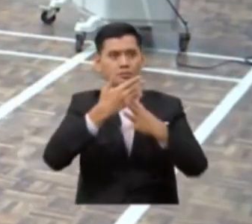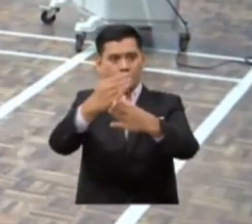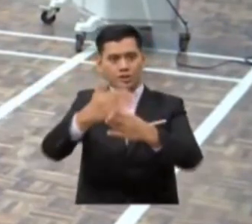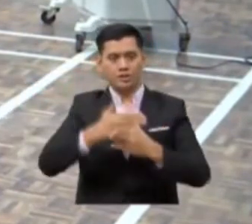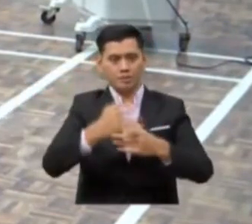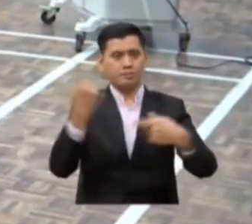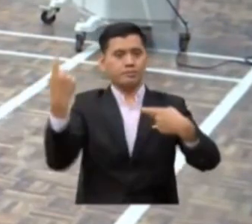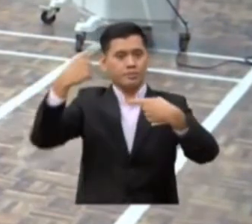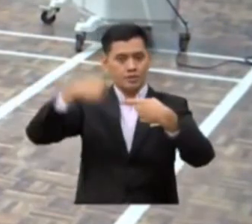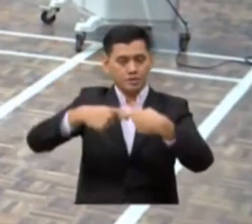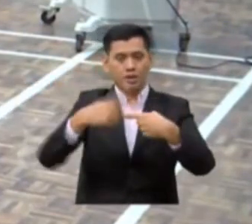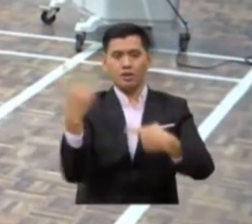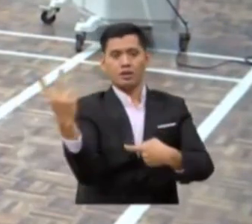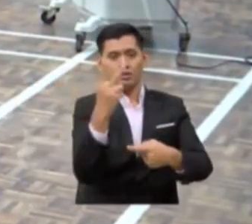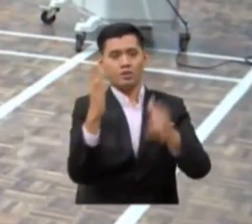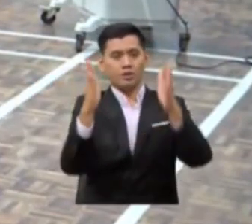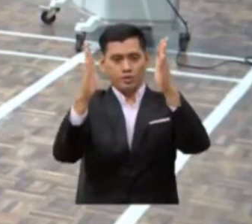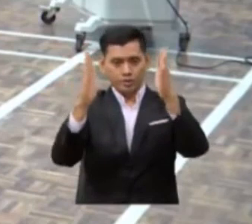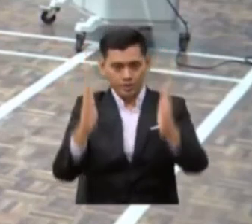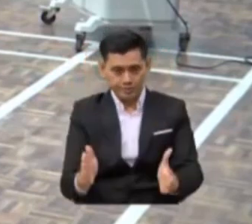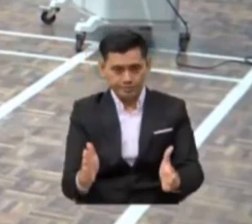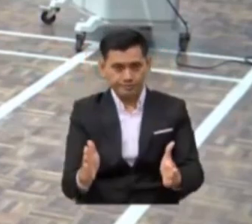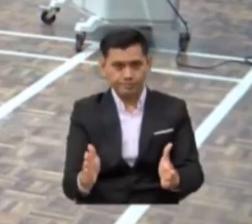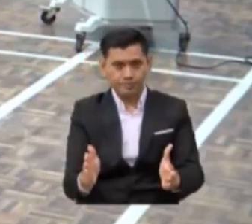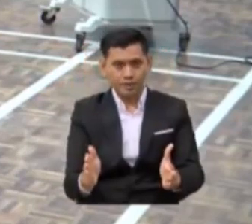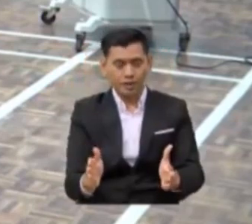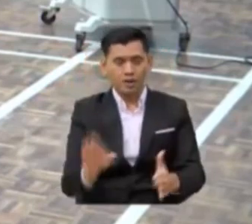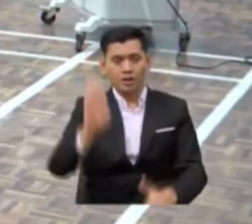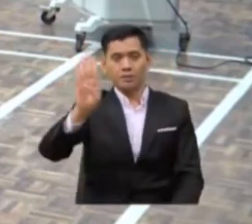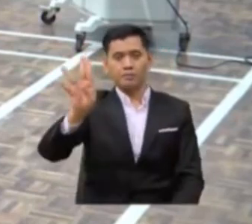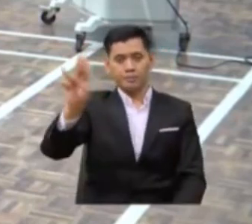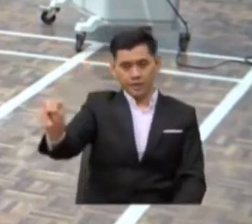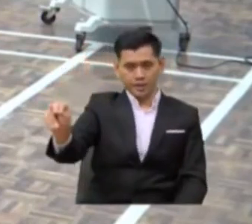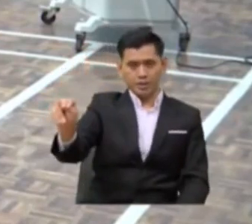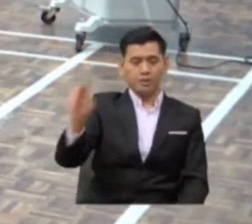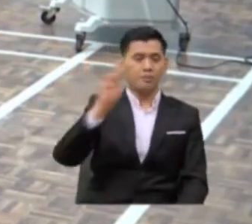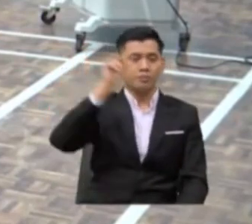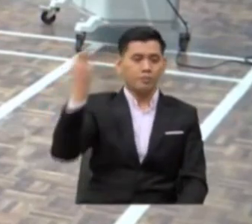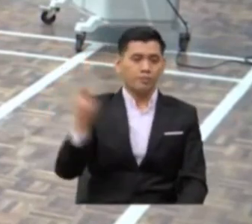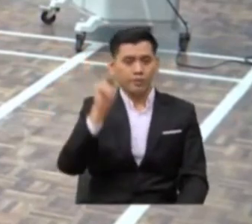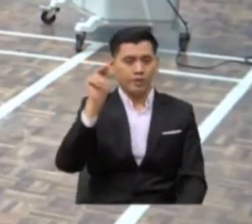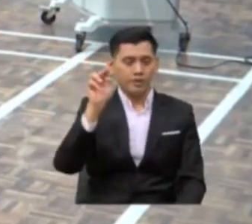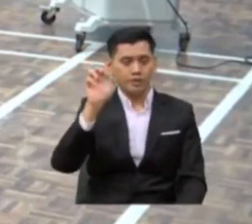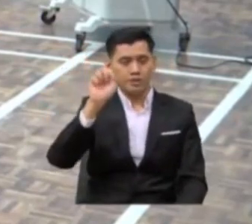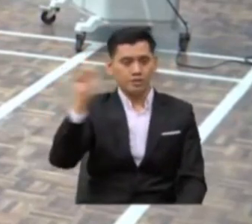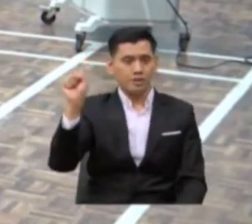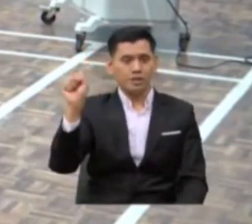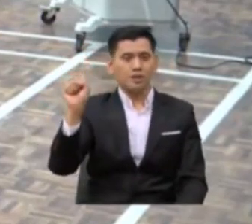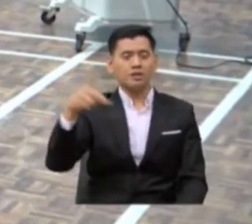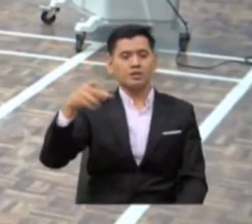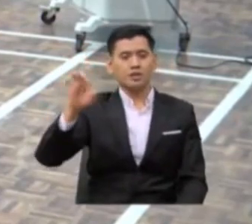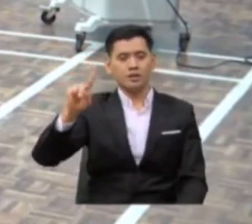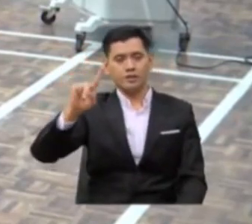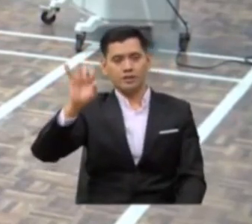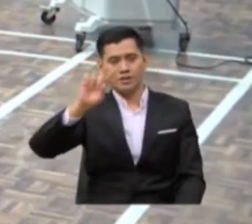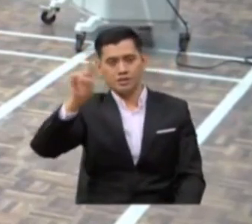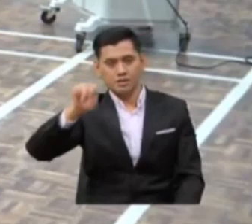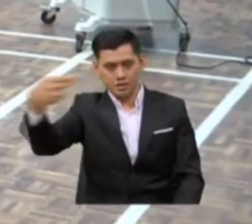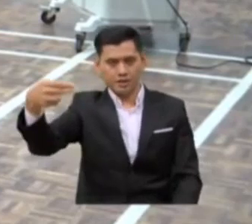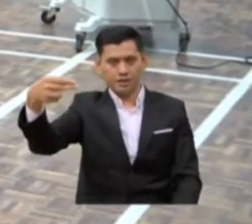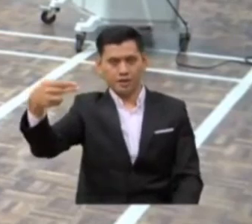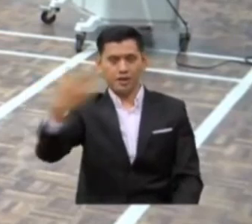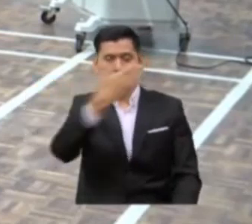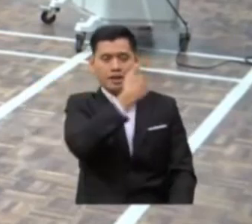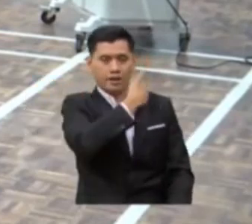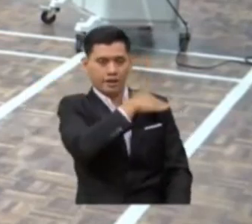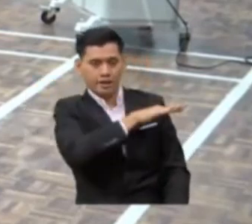kongsikan berkenaan kedua-dua calon ini, bagi Barisan Nasional iaitu Puan Sri Bibi Shaliza Khalid, beliau merupakan